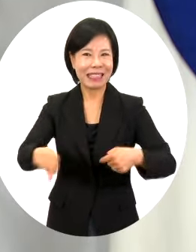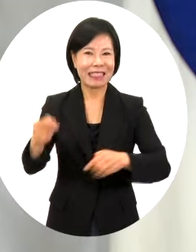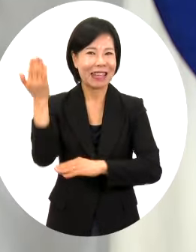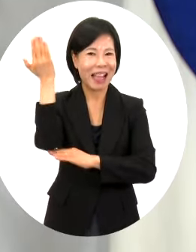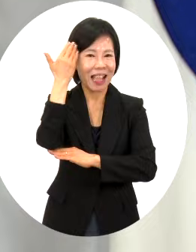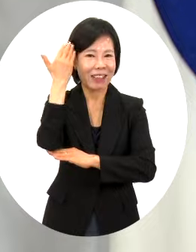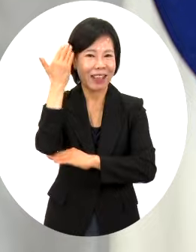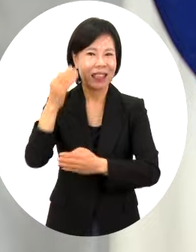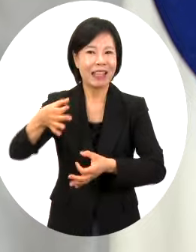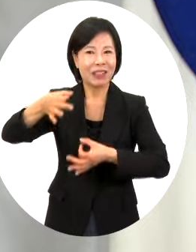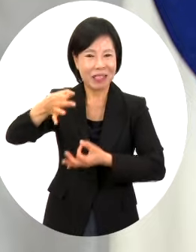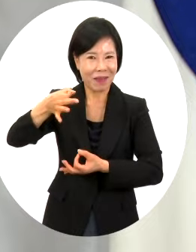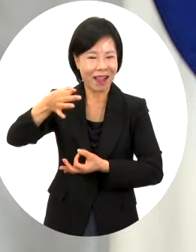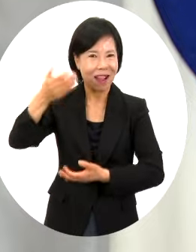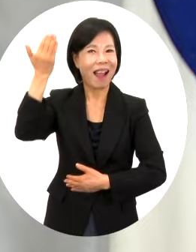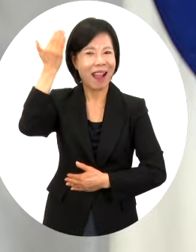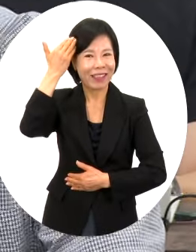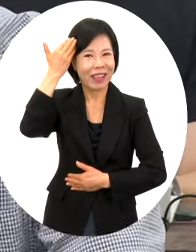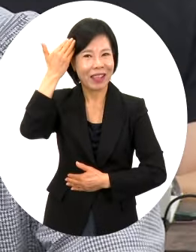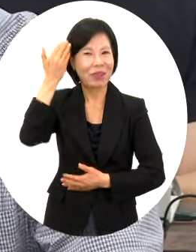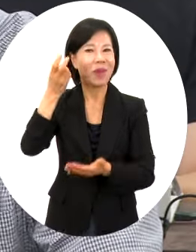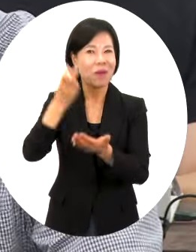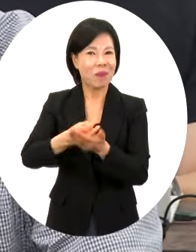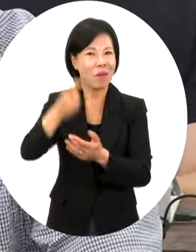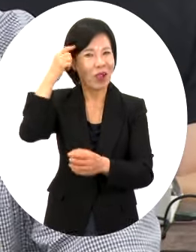한국지방자치학회, 한국지방재정학회,